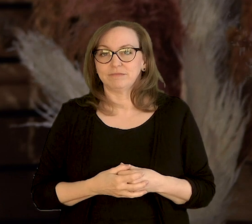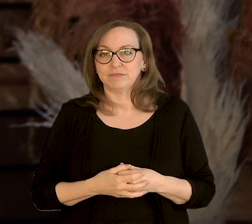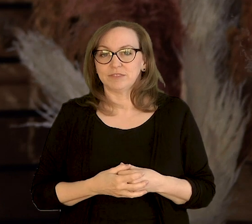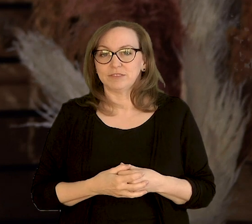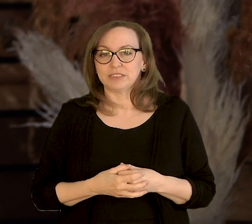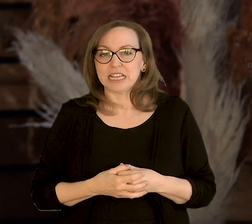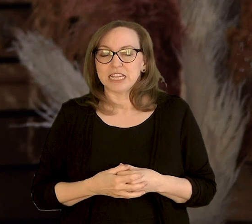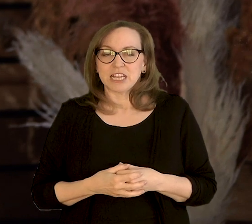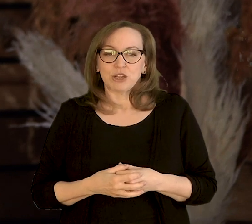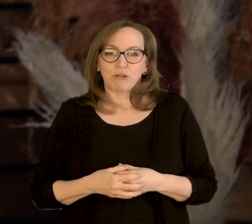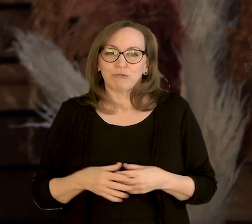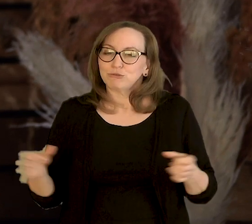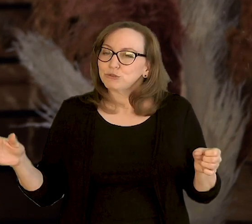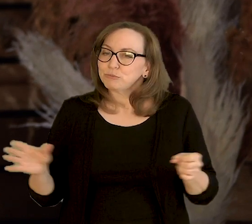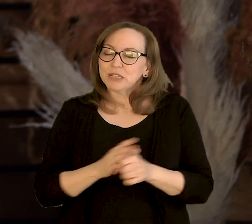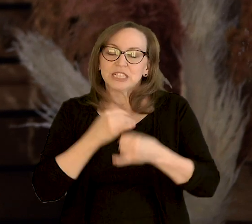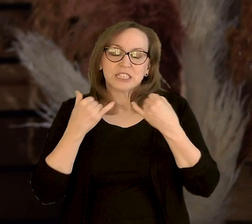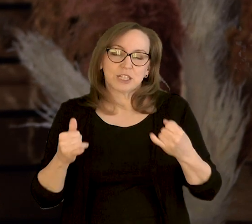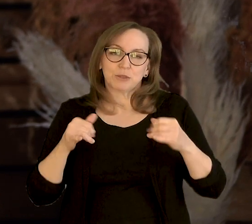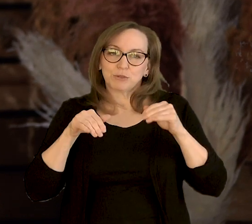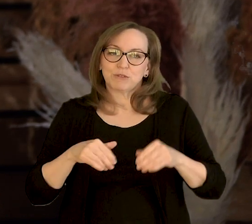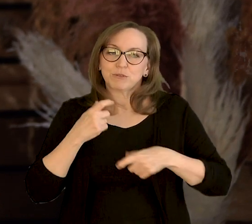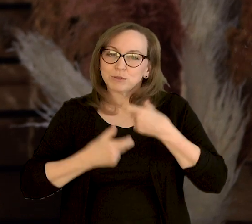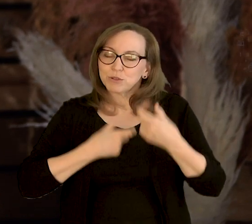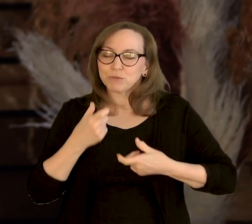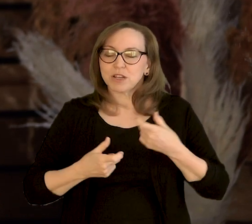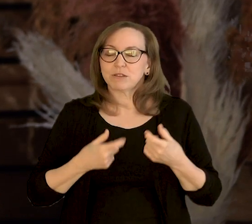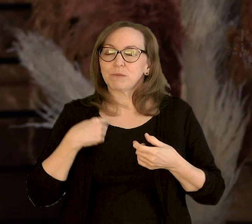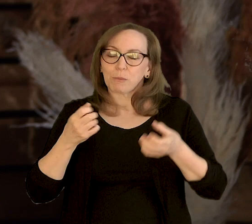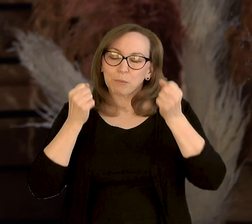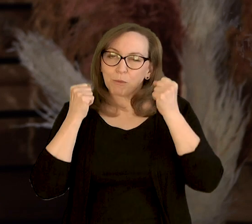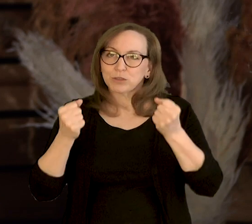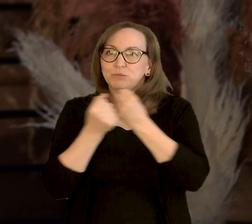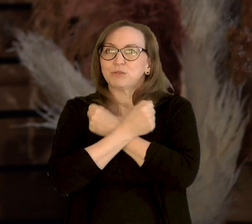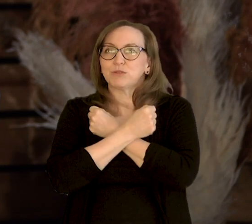Zupełnie inaczej byśmy postępowali, bo moc tej miłości zmienia wszystko.